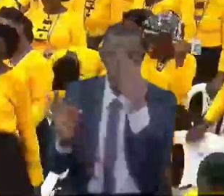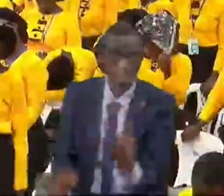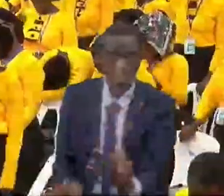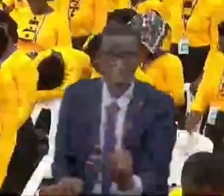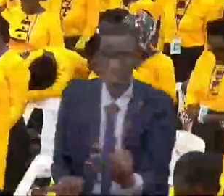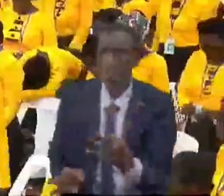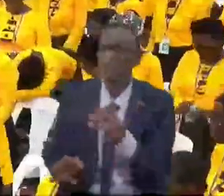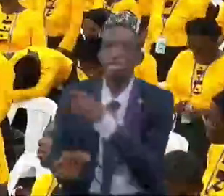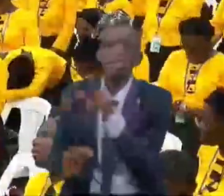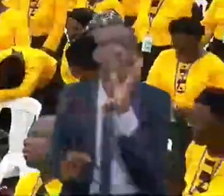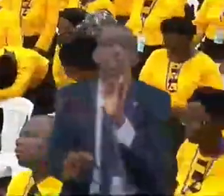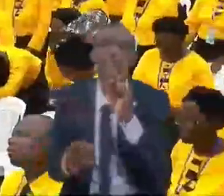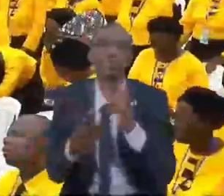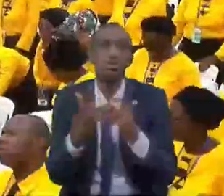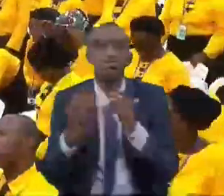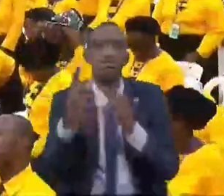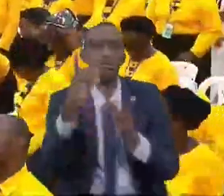sur le mariage ou pas.